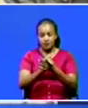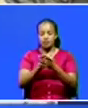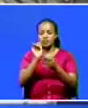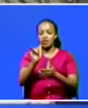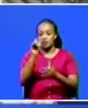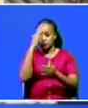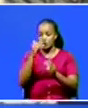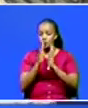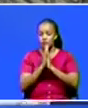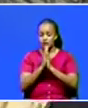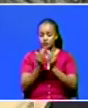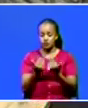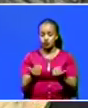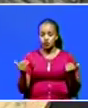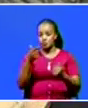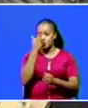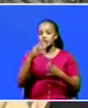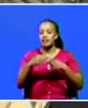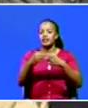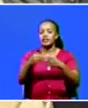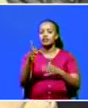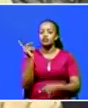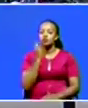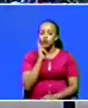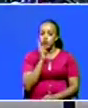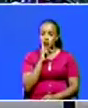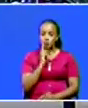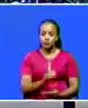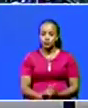watoto, kwa sababu ndio viongozi wa kesho.